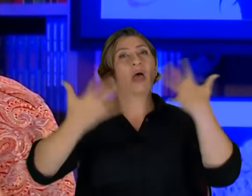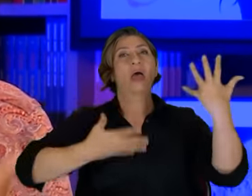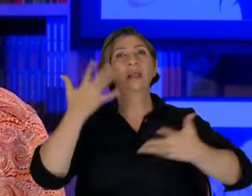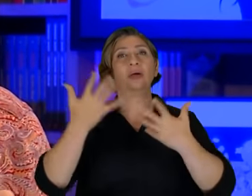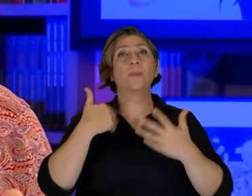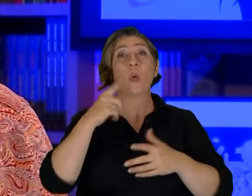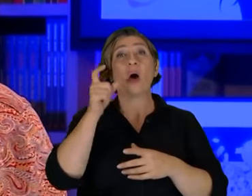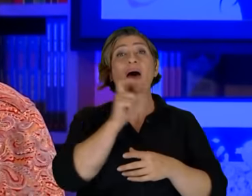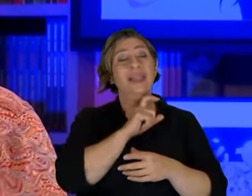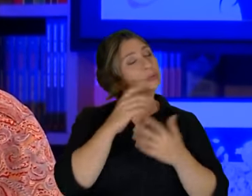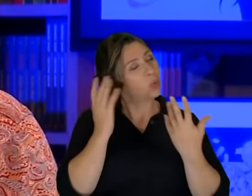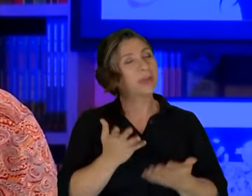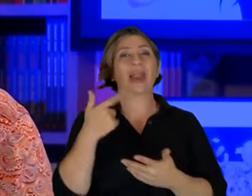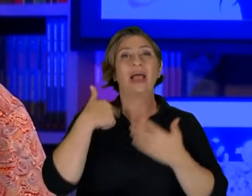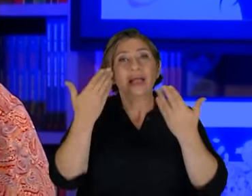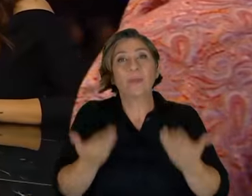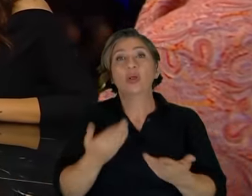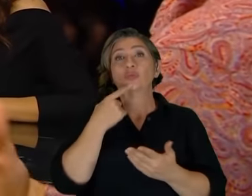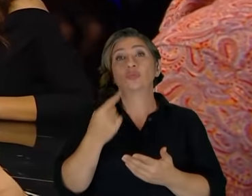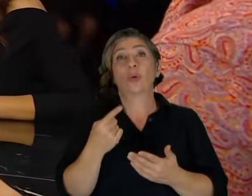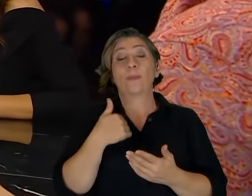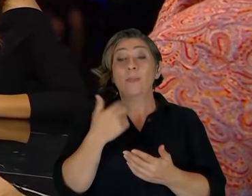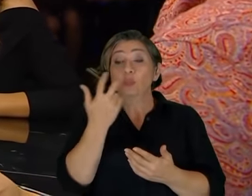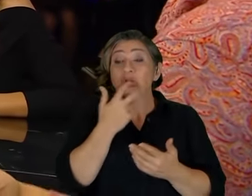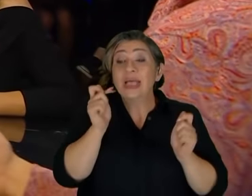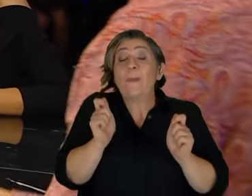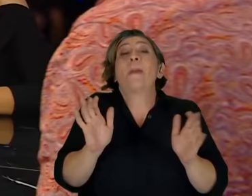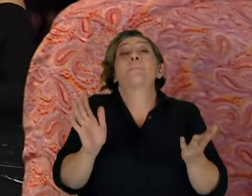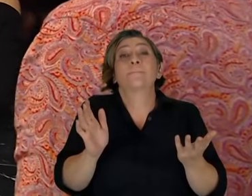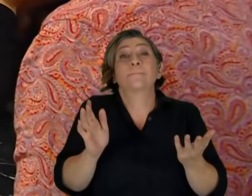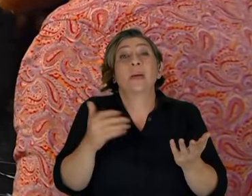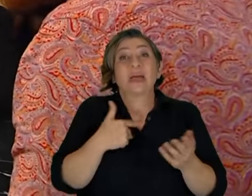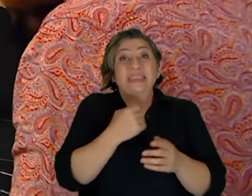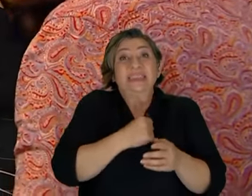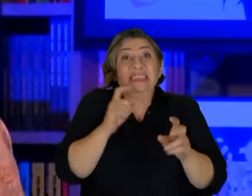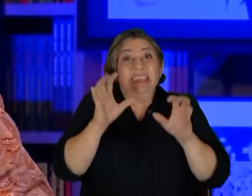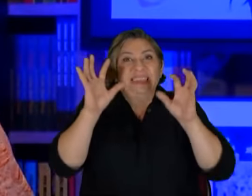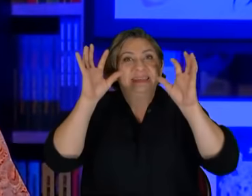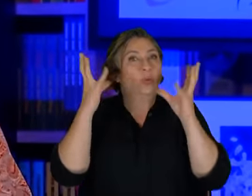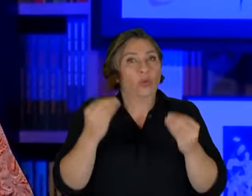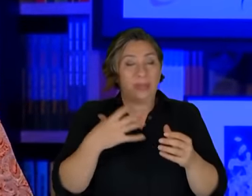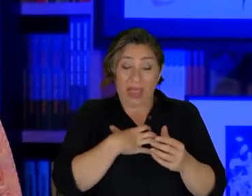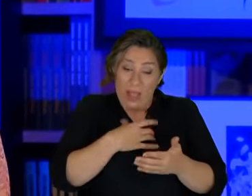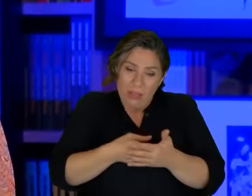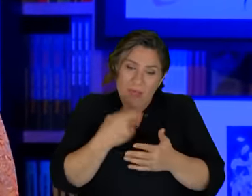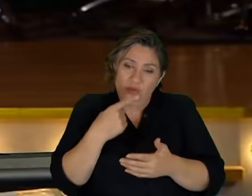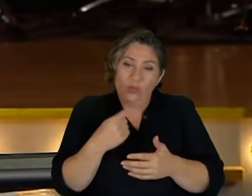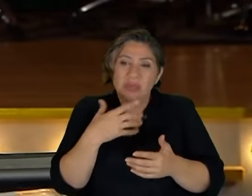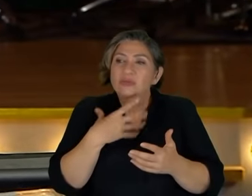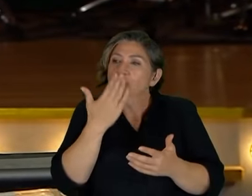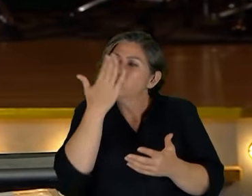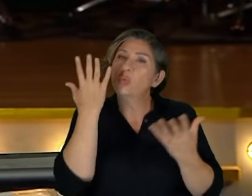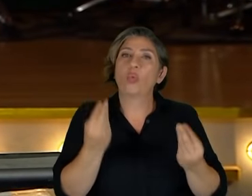yüzden ben onu hatasıyla kabul... Ben onu hatasıyla kabul etmesem ben müzik yapamam. Ona sinir olurum. Ya ben kendi adıma konuşuyorum. Ona kıl